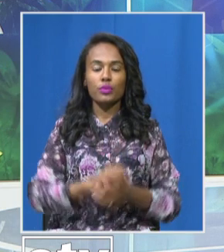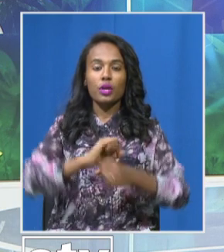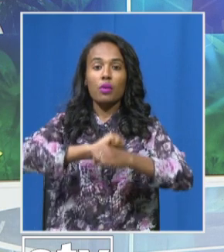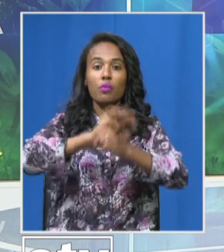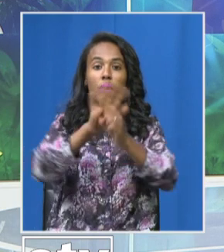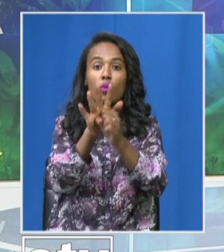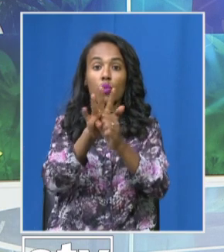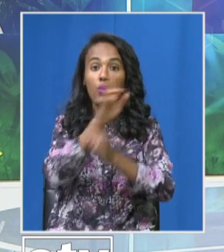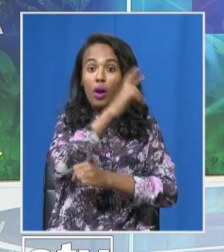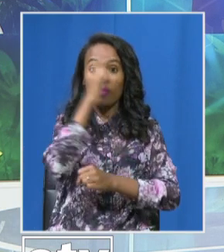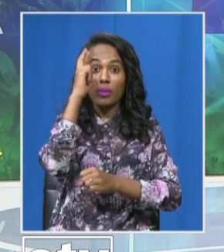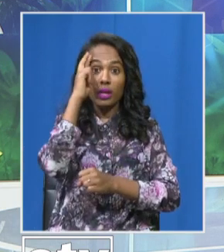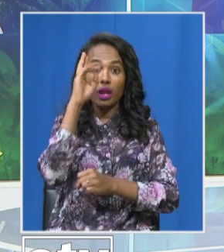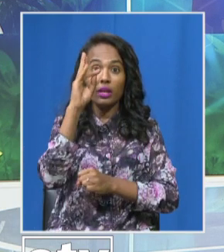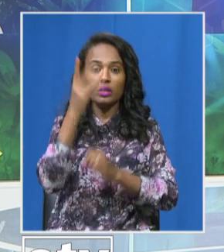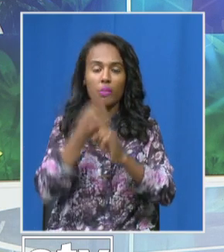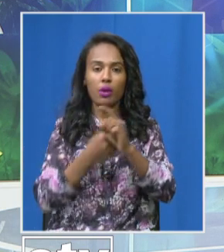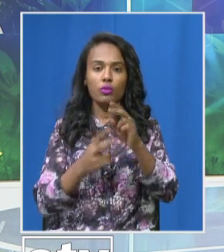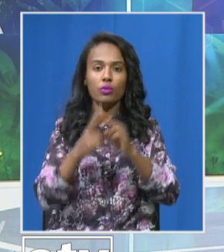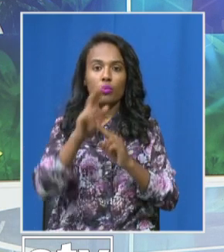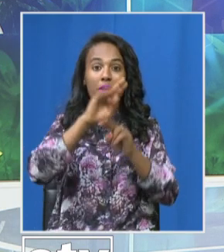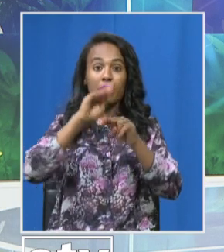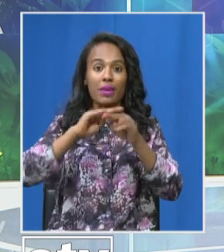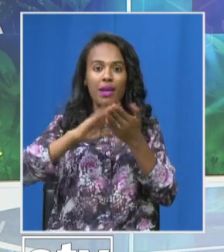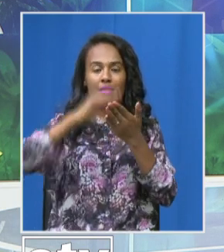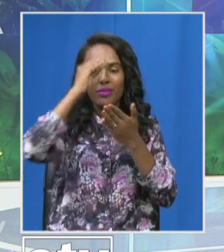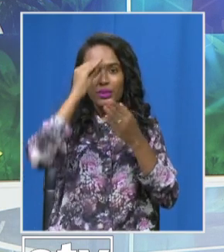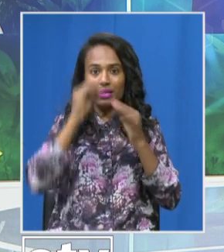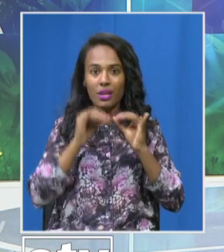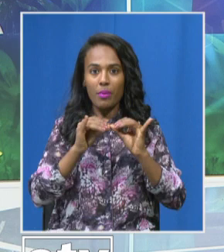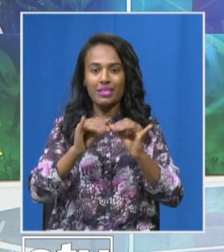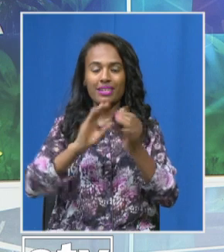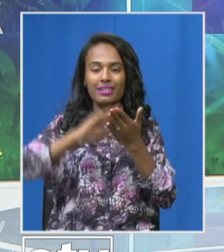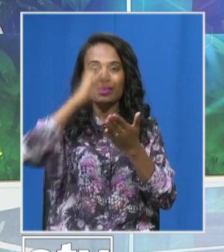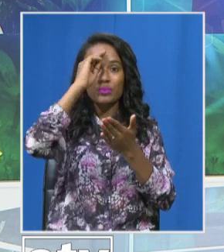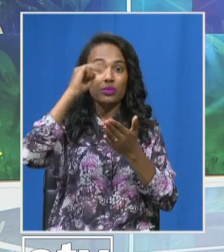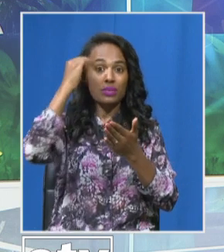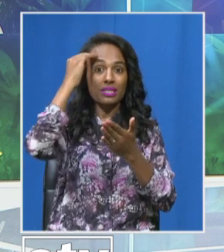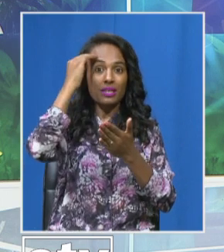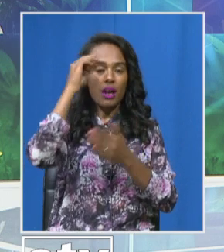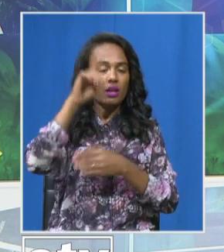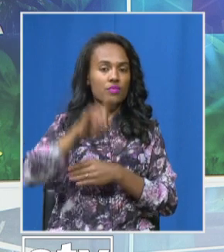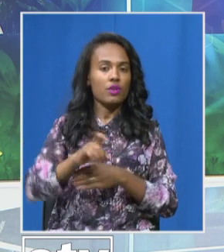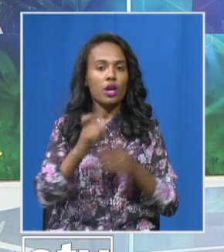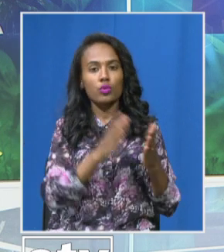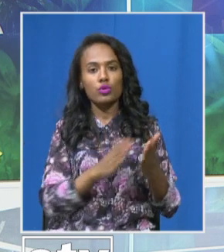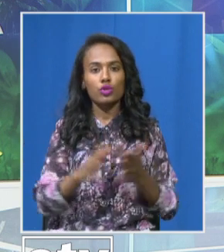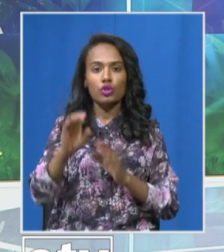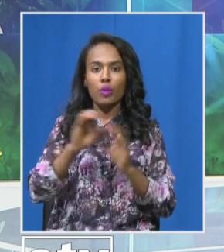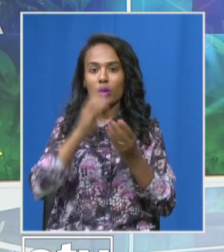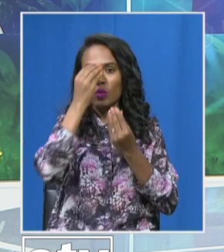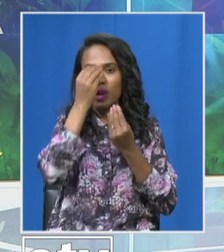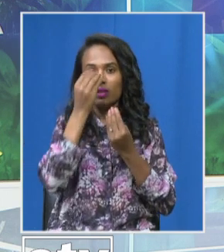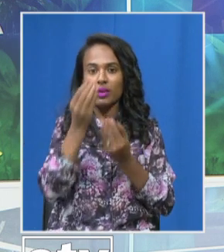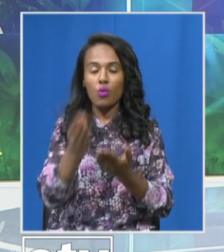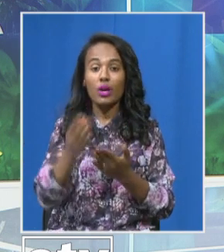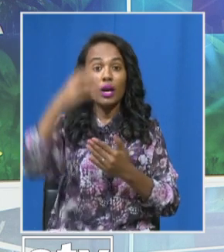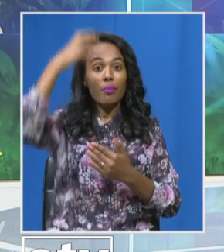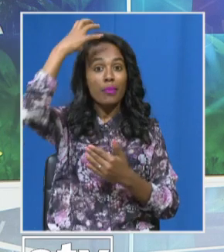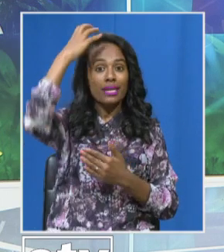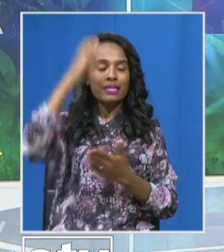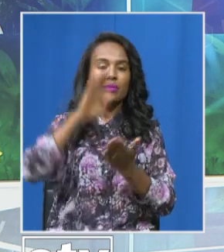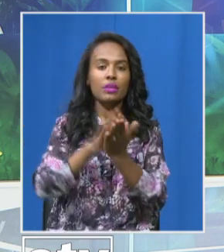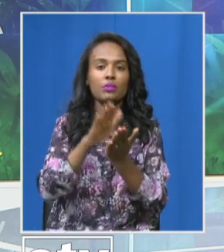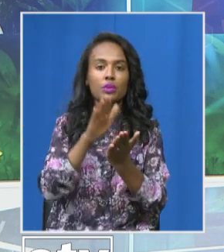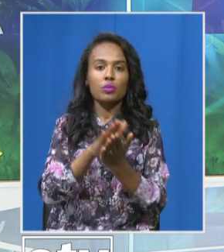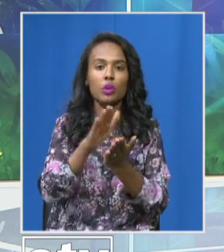በኮሮና ቫይረስ ምክንያት ለሰባት ወራት የተቋረጠውን መደበኛ ትምህርት ለማስቀጠል ትምህርት ሚኒስቴር አስፈላጊውን ዝግጅት ማድረጉን አስታወቀ። መንግስት